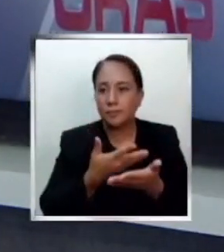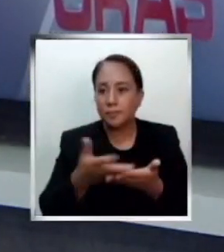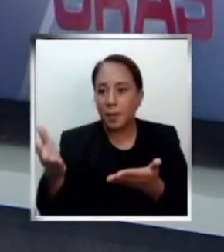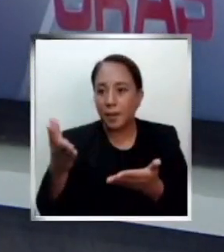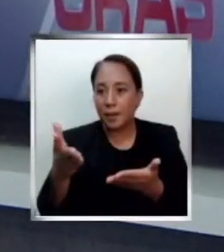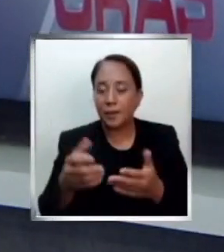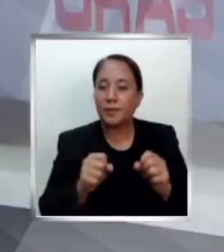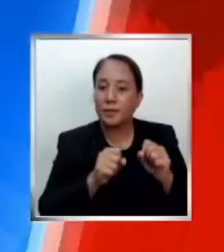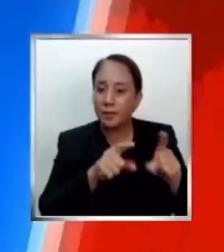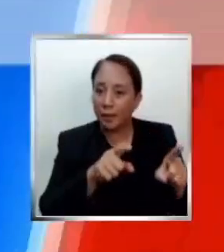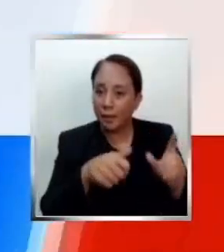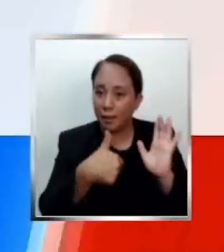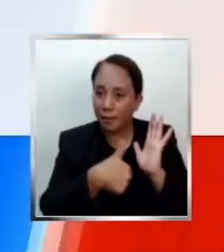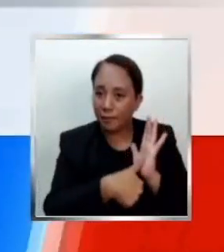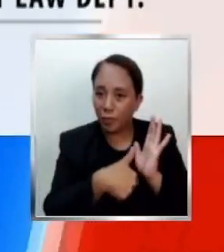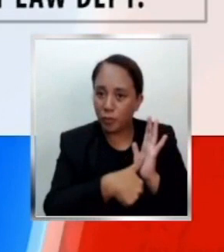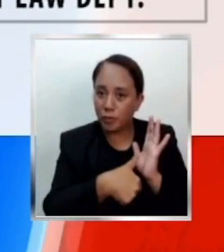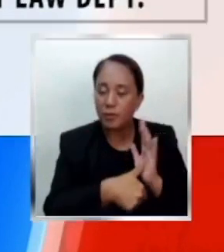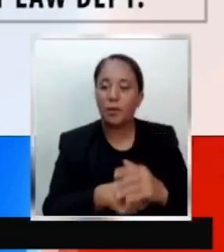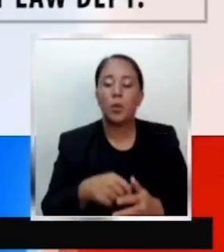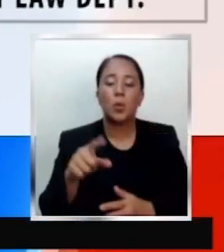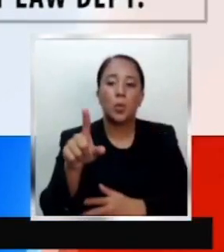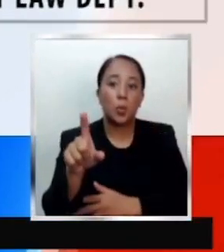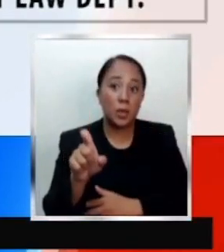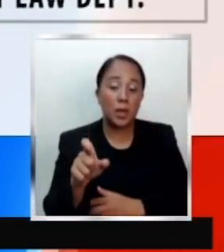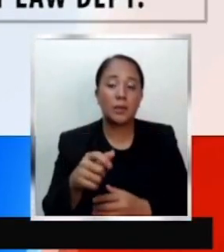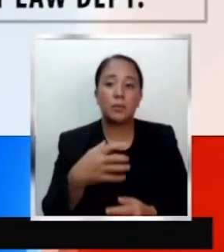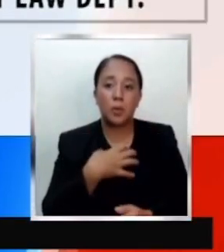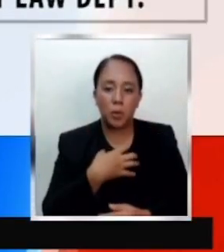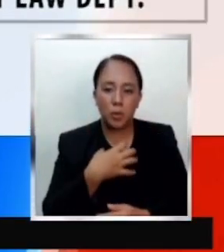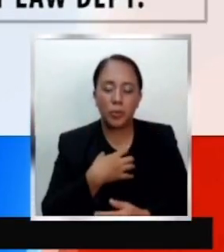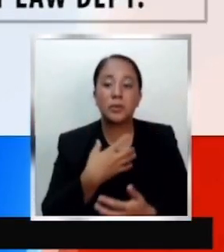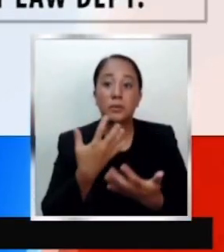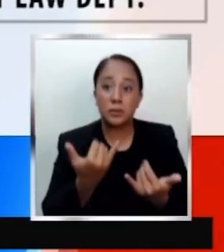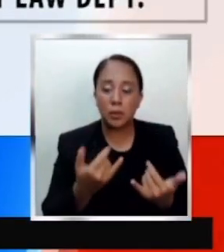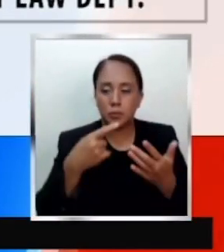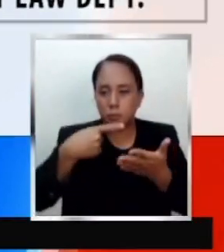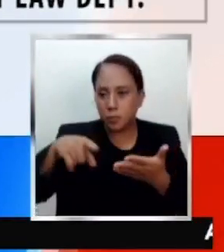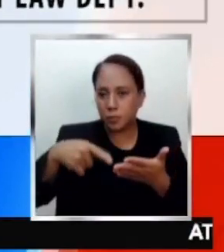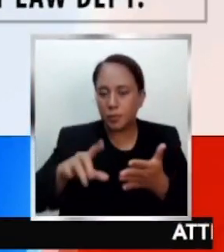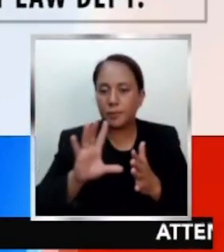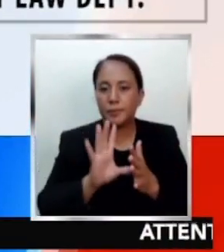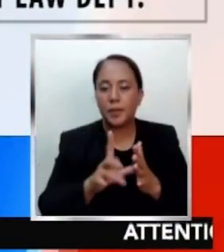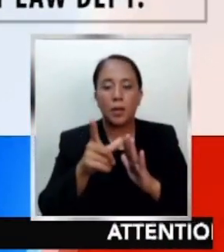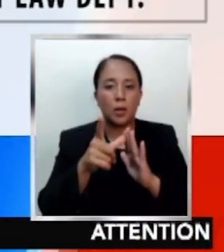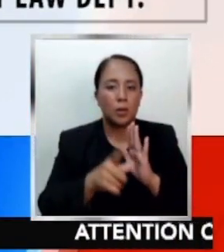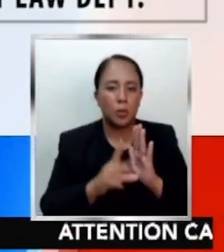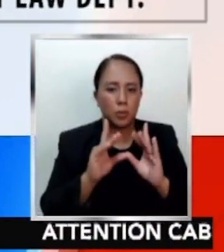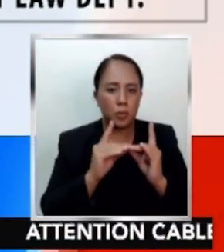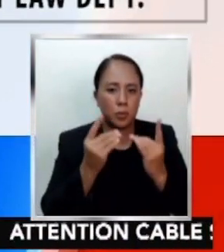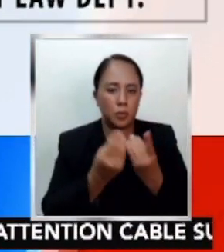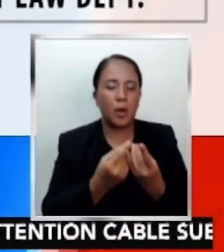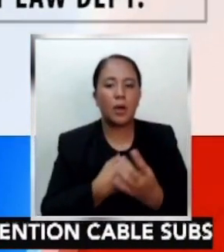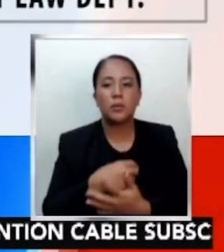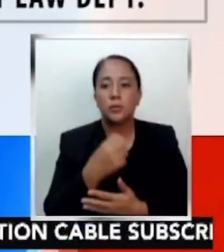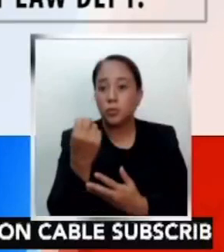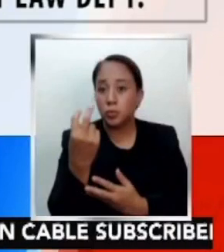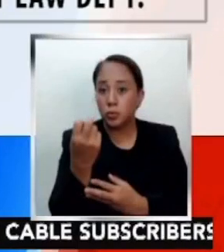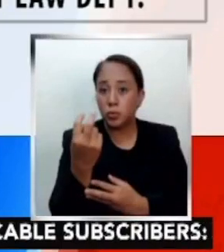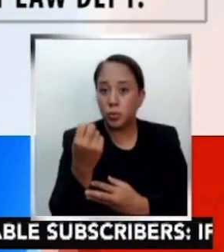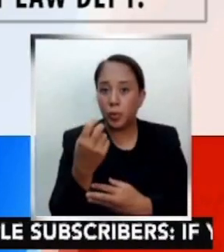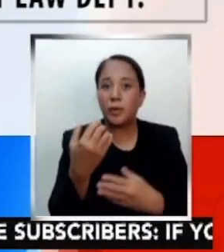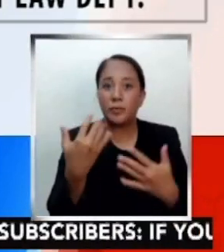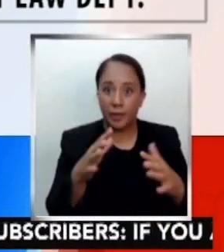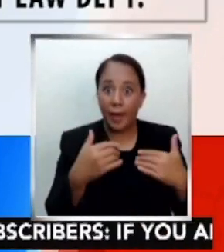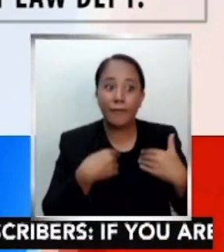boto. Mahigit 100 sa mga reklamo pinaimbestigahan sa COMELEC Law Department. 12 sa mga ito ay na-verify